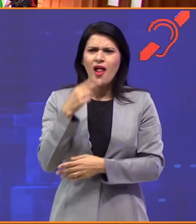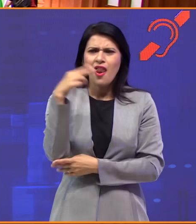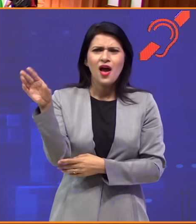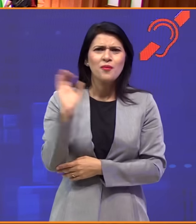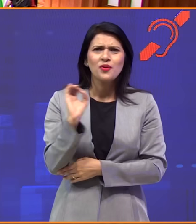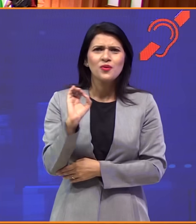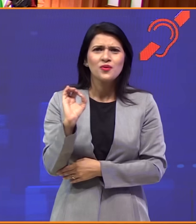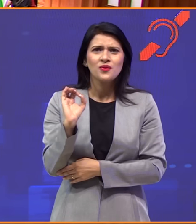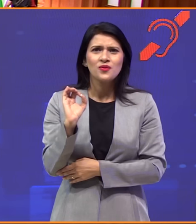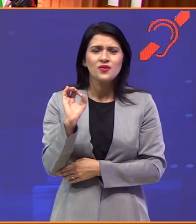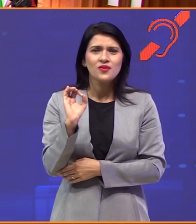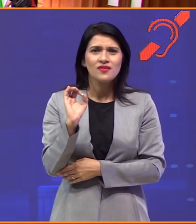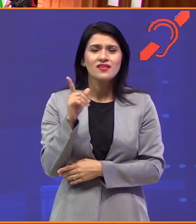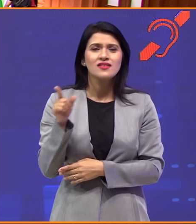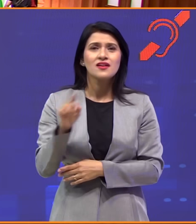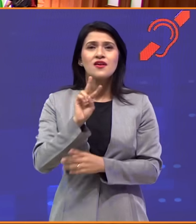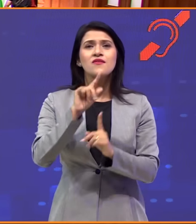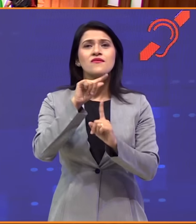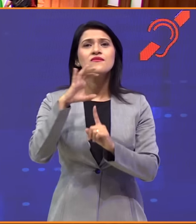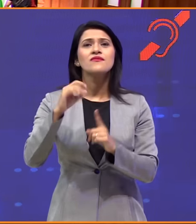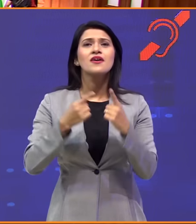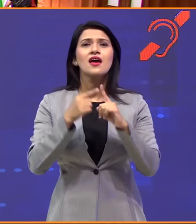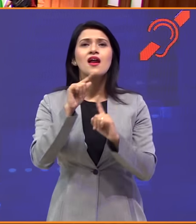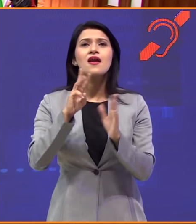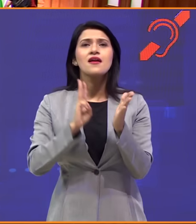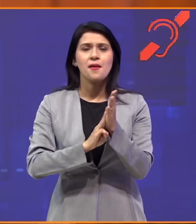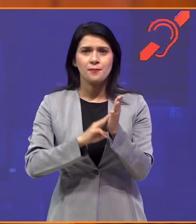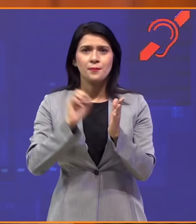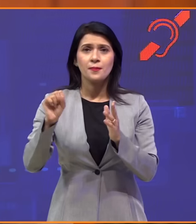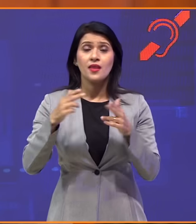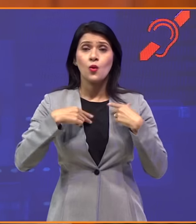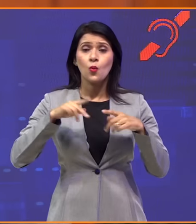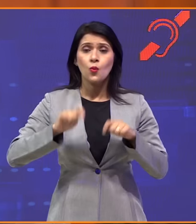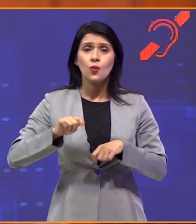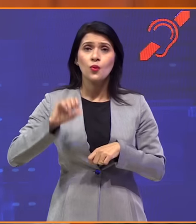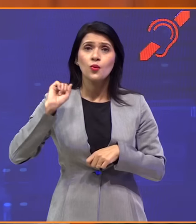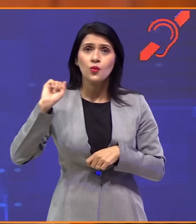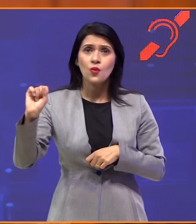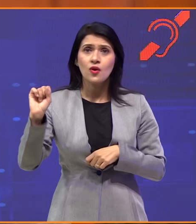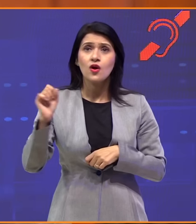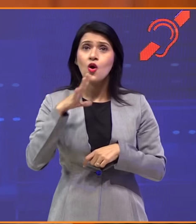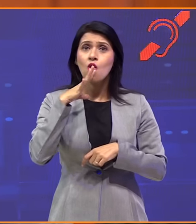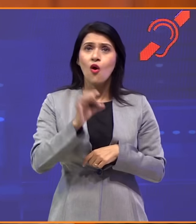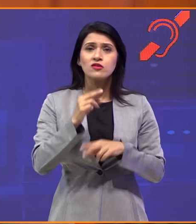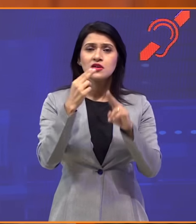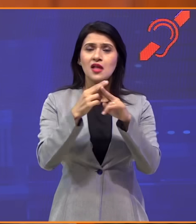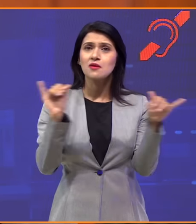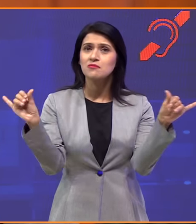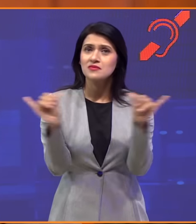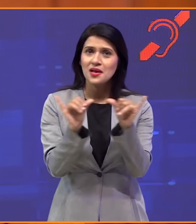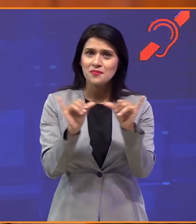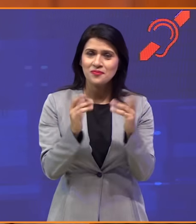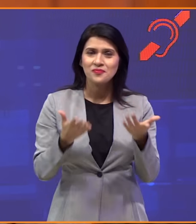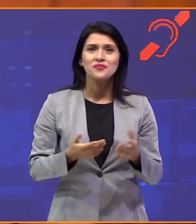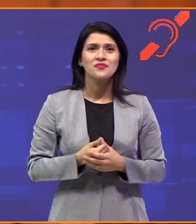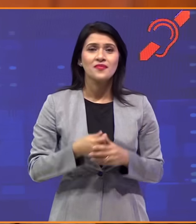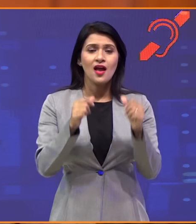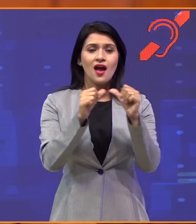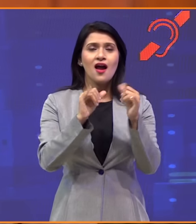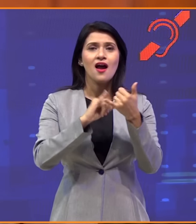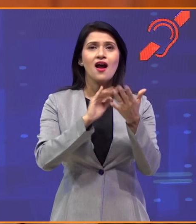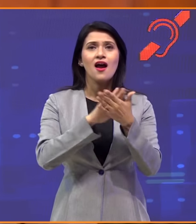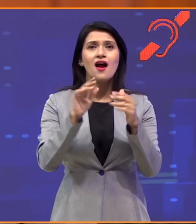देखिए विक्टिम का वकील उस विक्टिम के जो असली वकील है उसकी तरह दिखता है उसका नाम वही है आसाराम बापू के जो